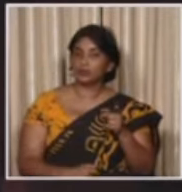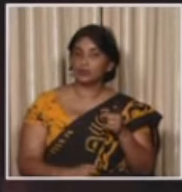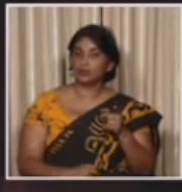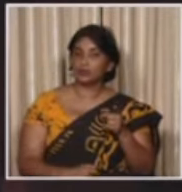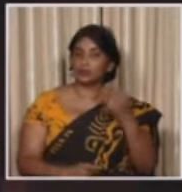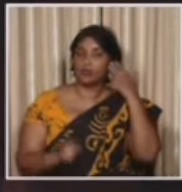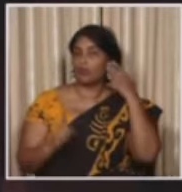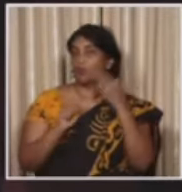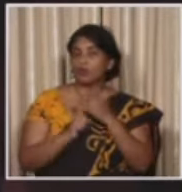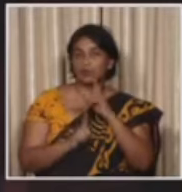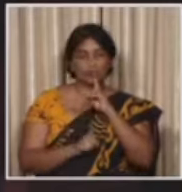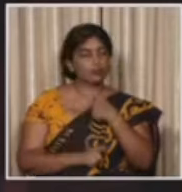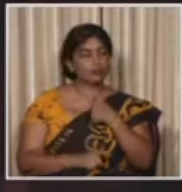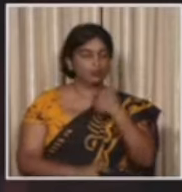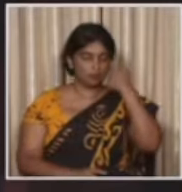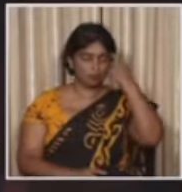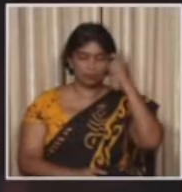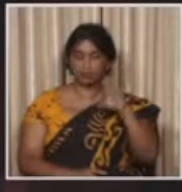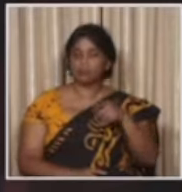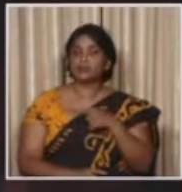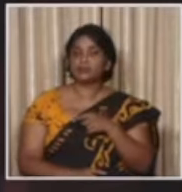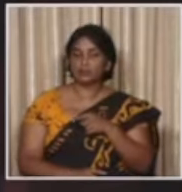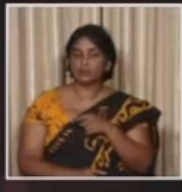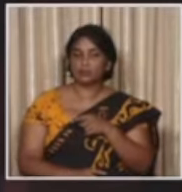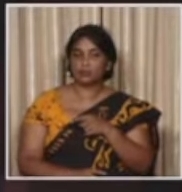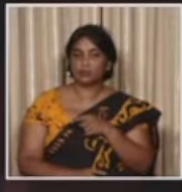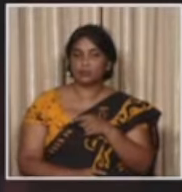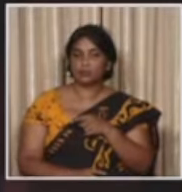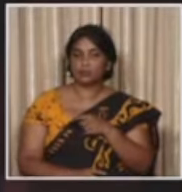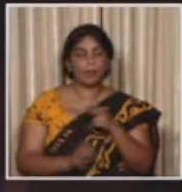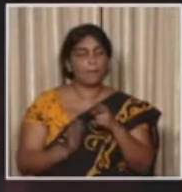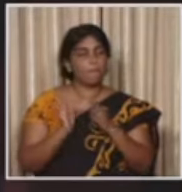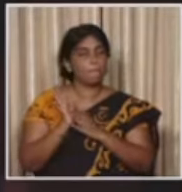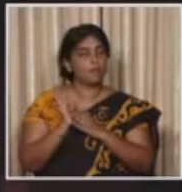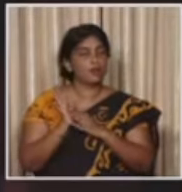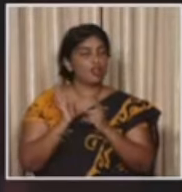ගැන කතා කරනකොට මට මතක් වෙනවා මාටින් ලූතකින්